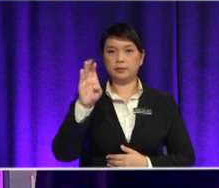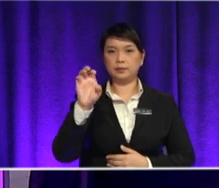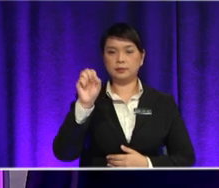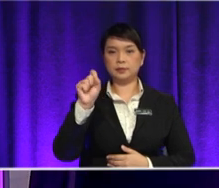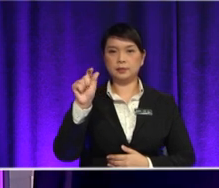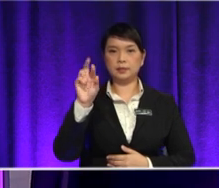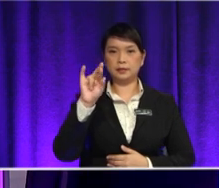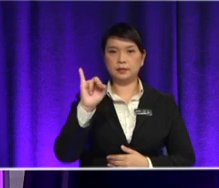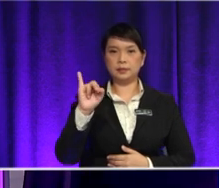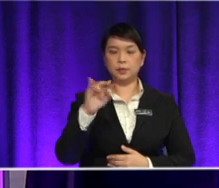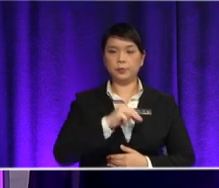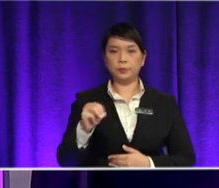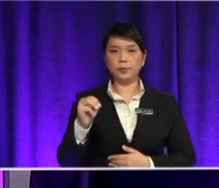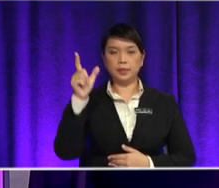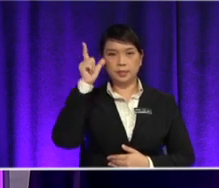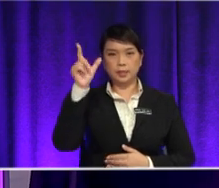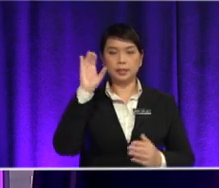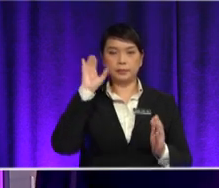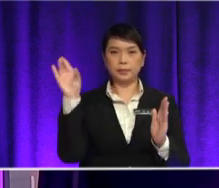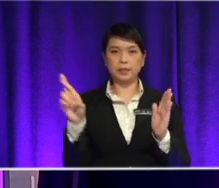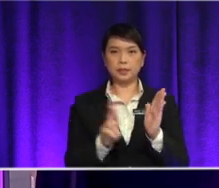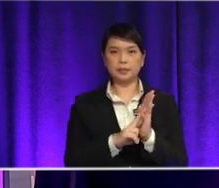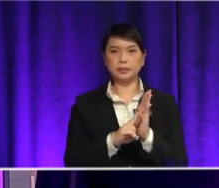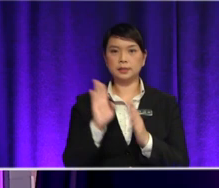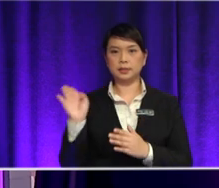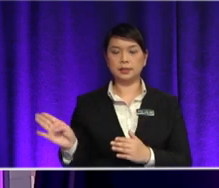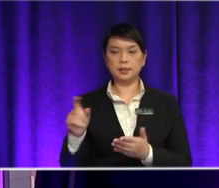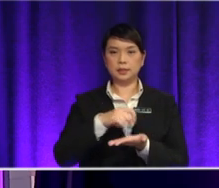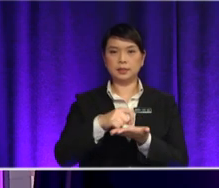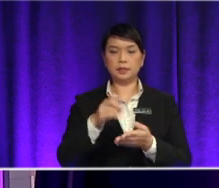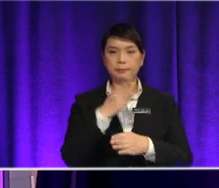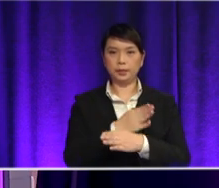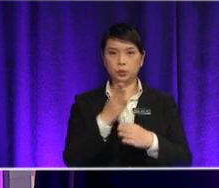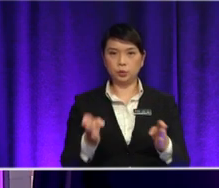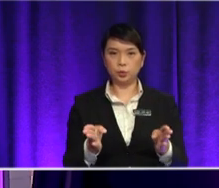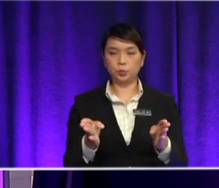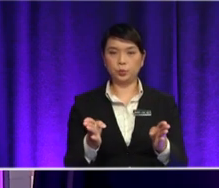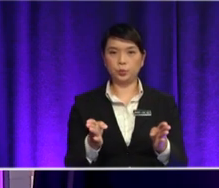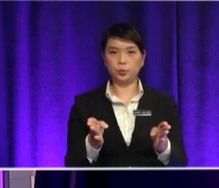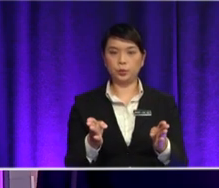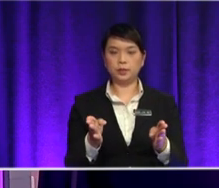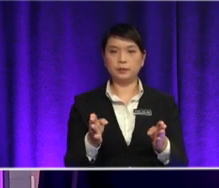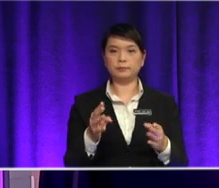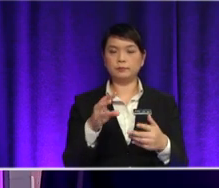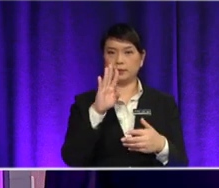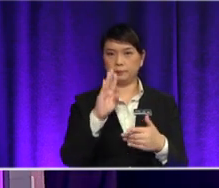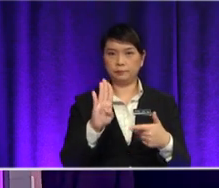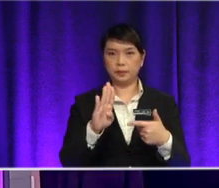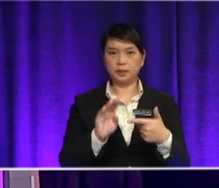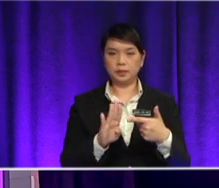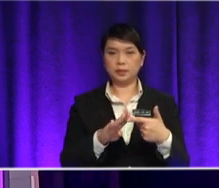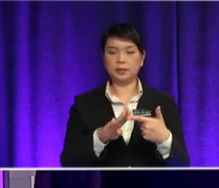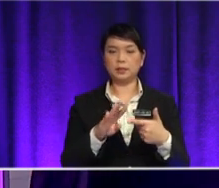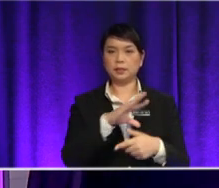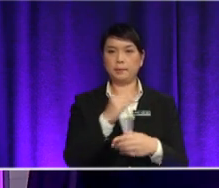Meet, lihat gambar rajah ini. Pertama, nyatakan bentuk taburan histogram. Kedua, B, bandingkan. Nak